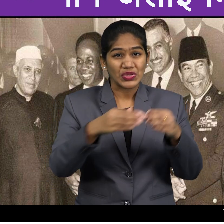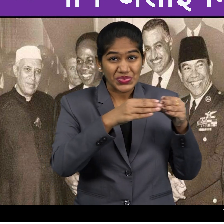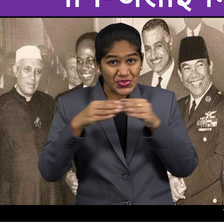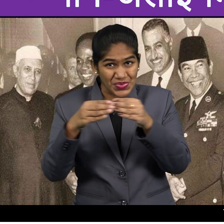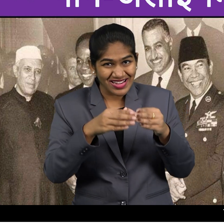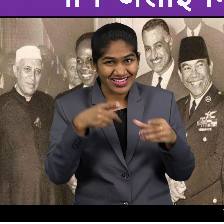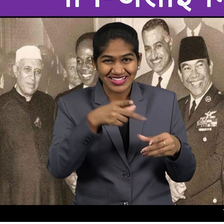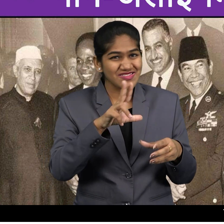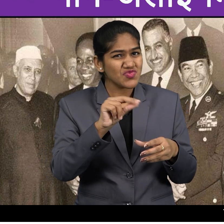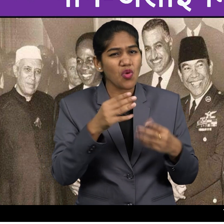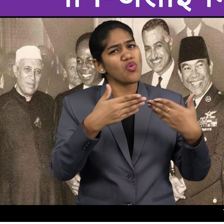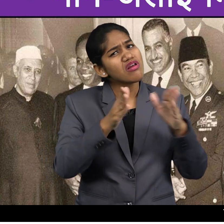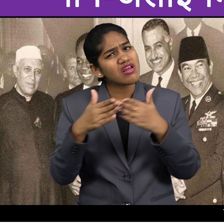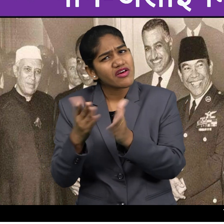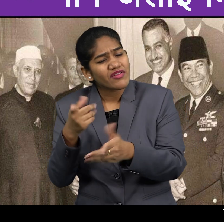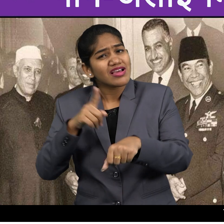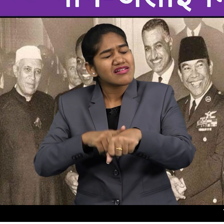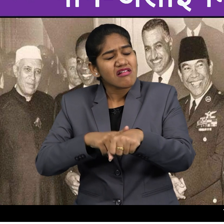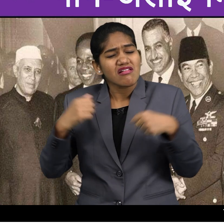1955 मध्ये